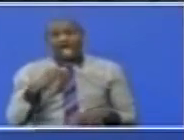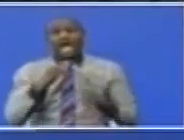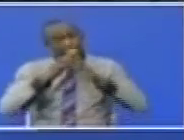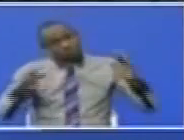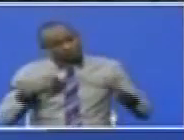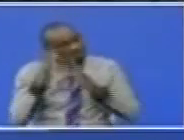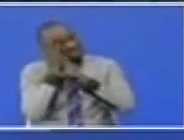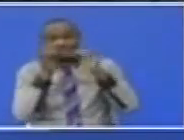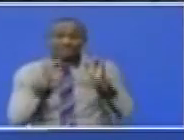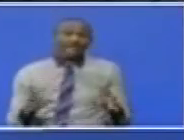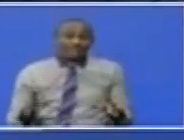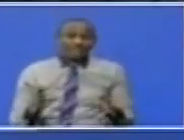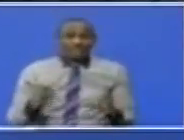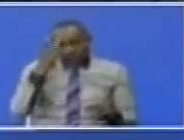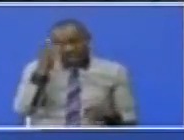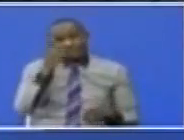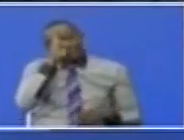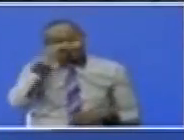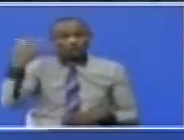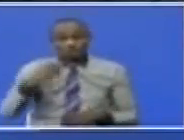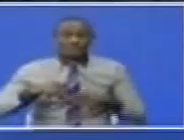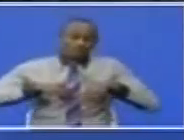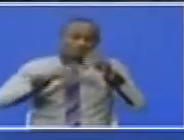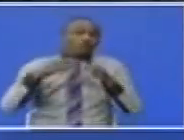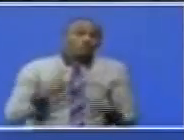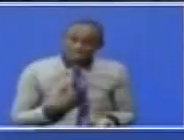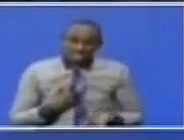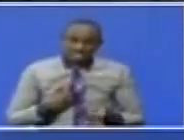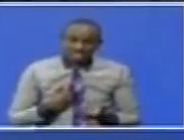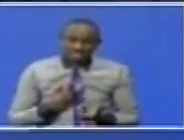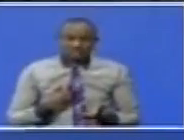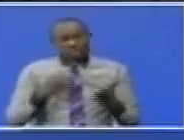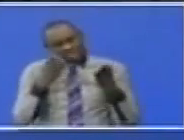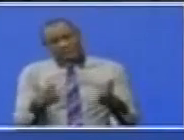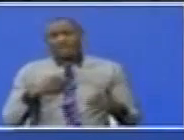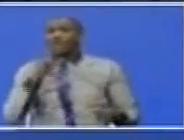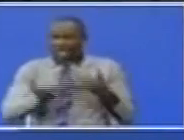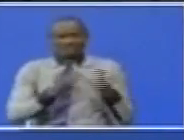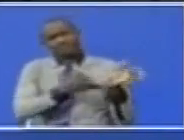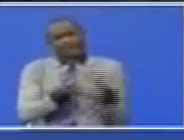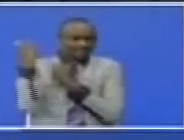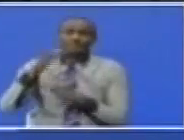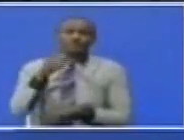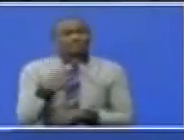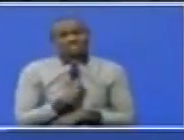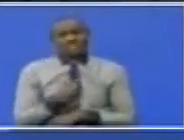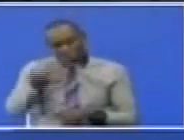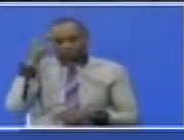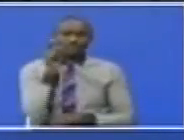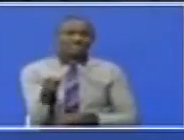silali juu ya maaskari, sasa hata bibi alitoroka juu ya